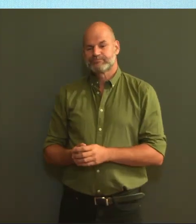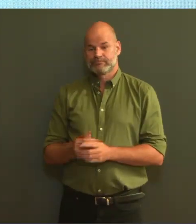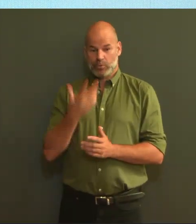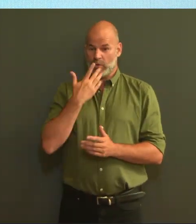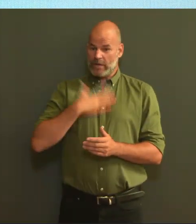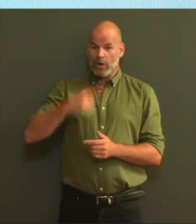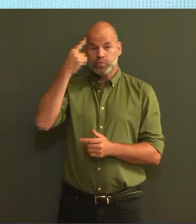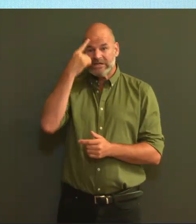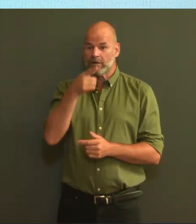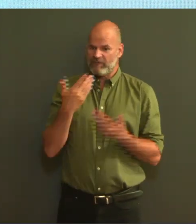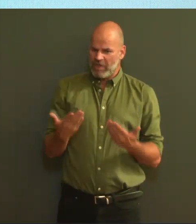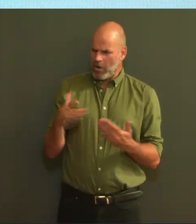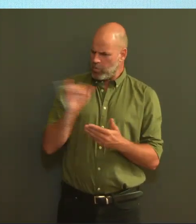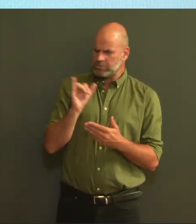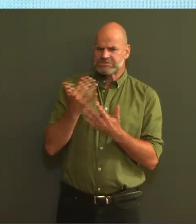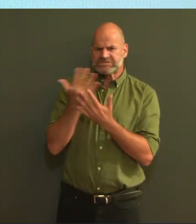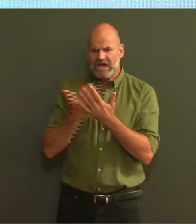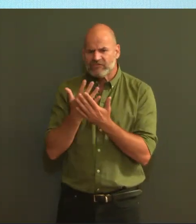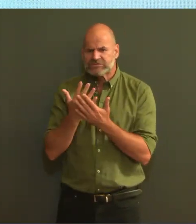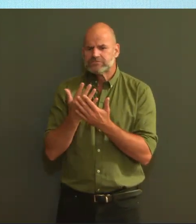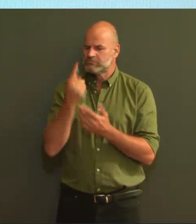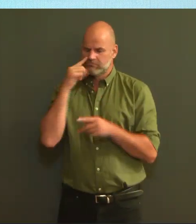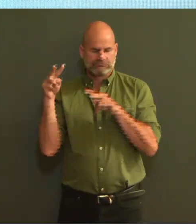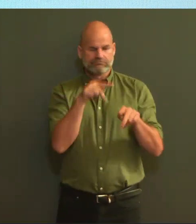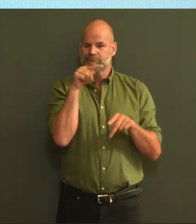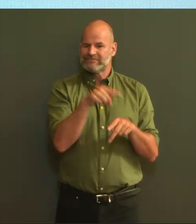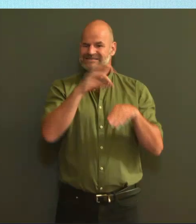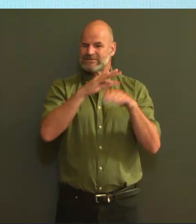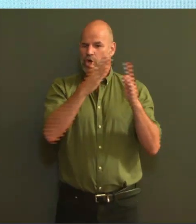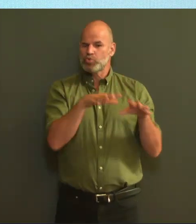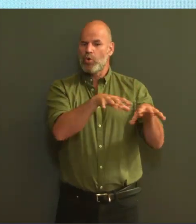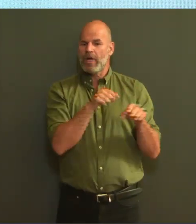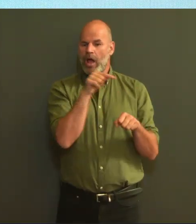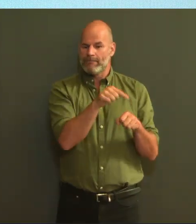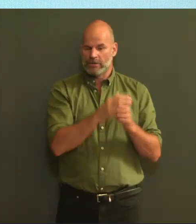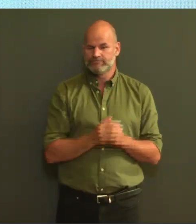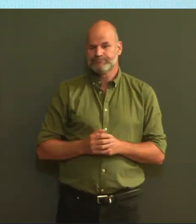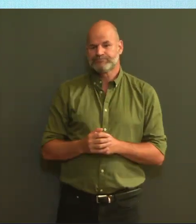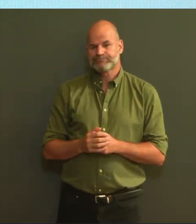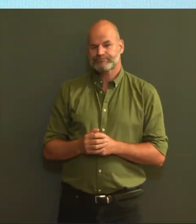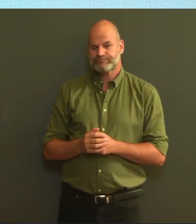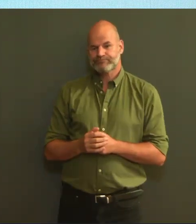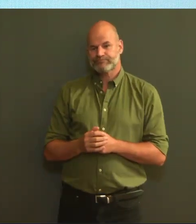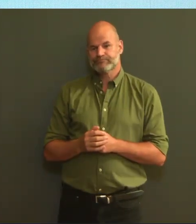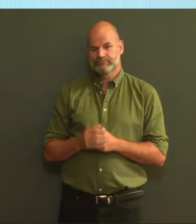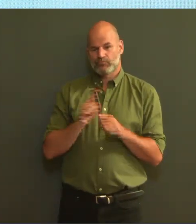de evolutie van de besmettingscijfers eerder een antwoord biedt op de vraag waar staan we mogelijk binnen een maand.